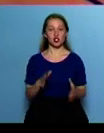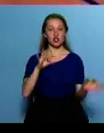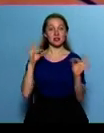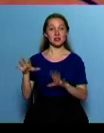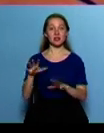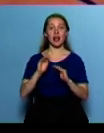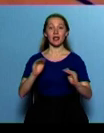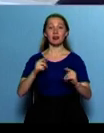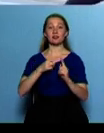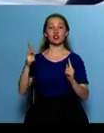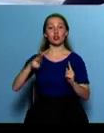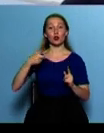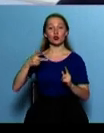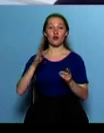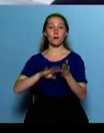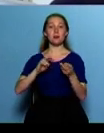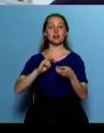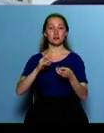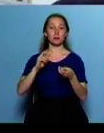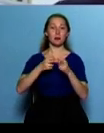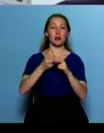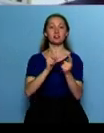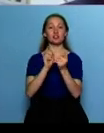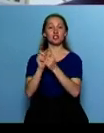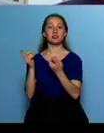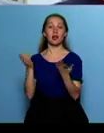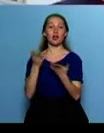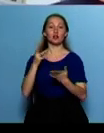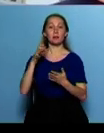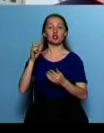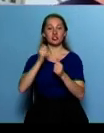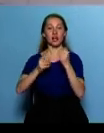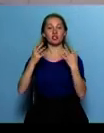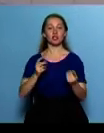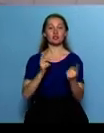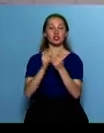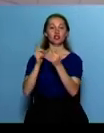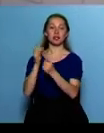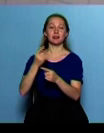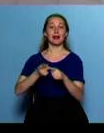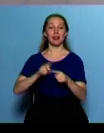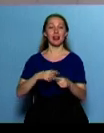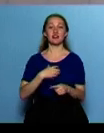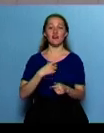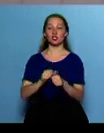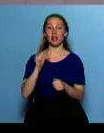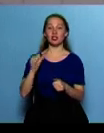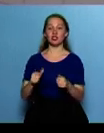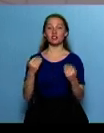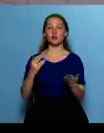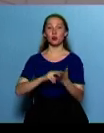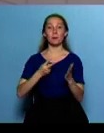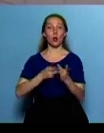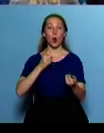течение 3 часов погружались в проблемы, с которыми спасателям приходится сталкиваться каждый день. И это принципиальное отличие сегодняшней проектной